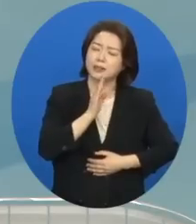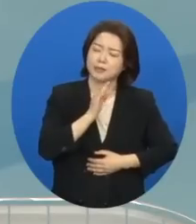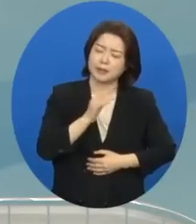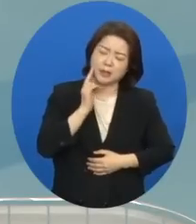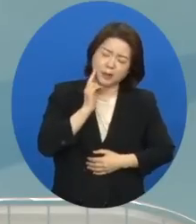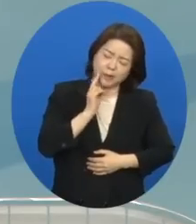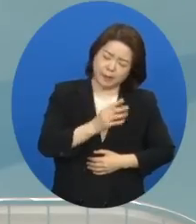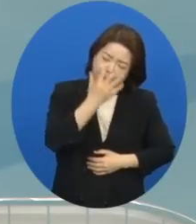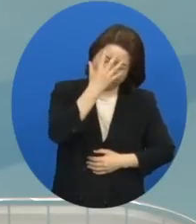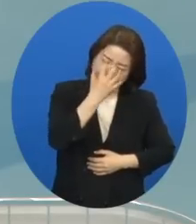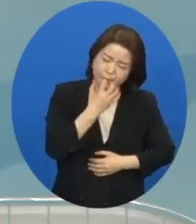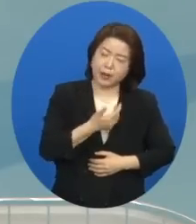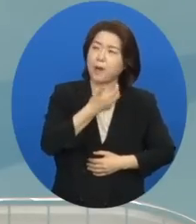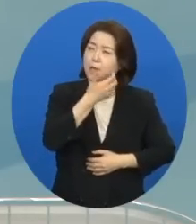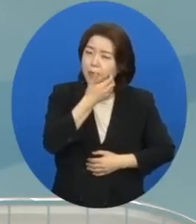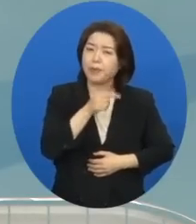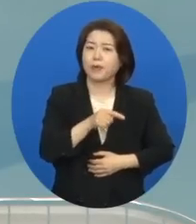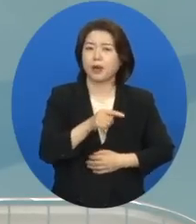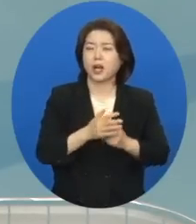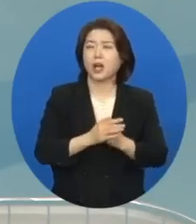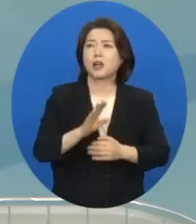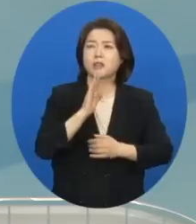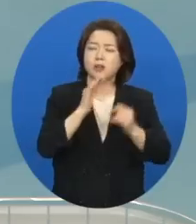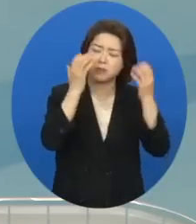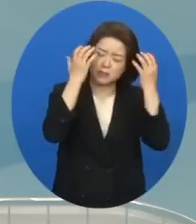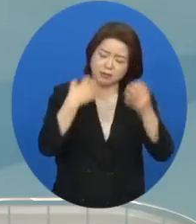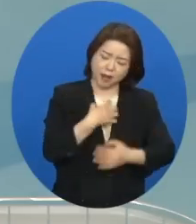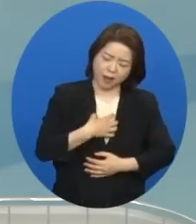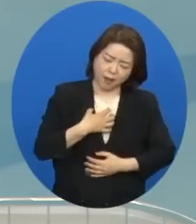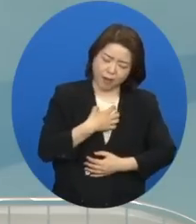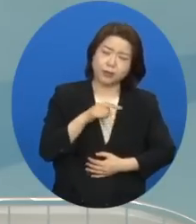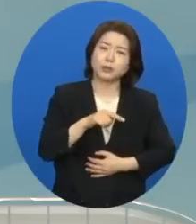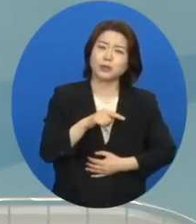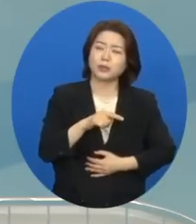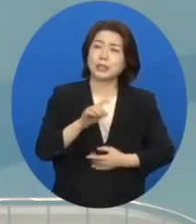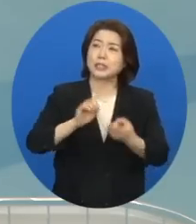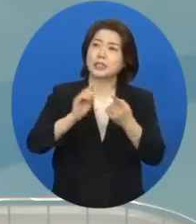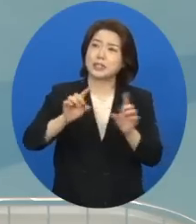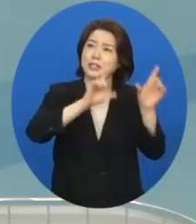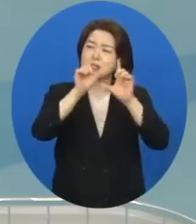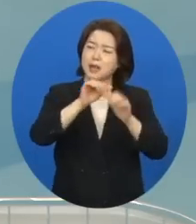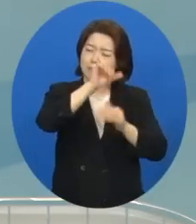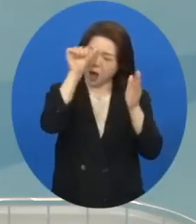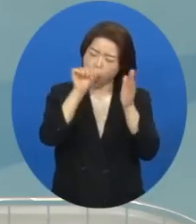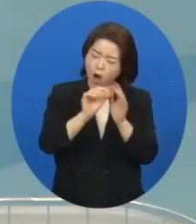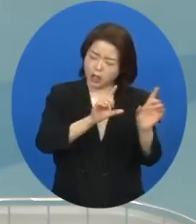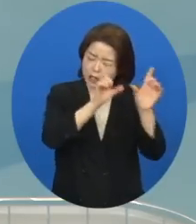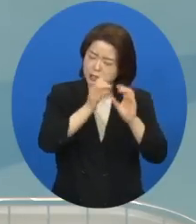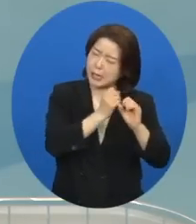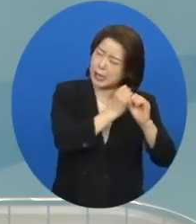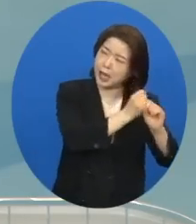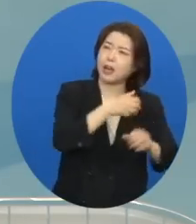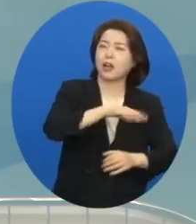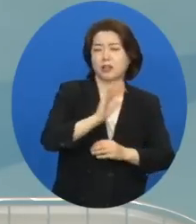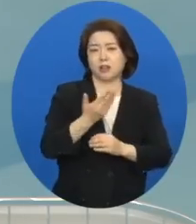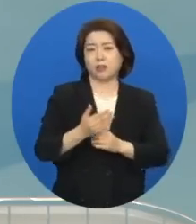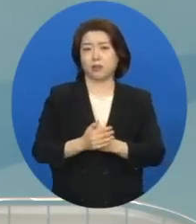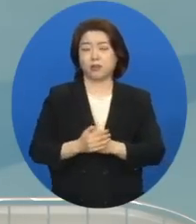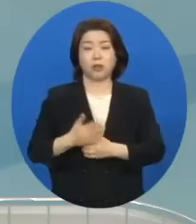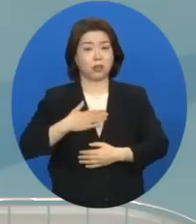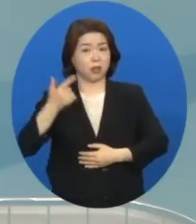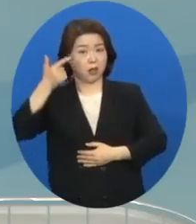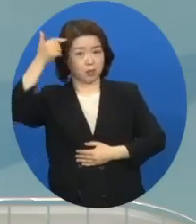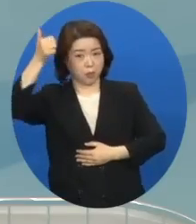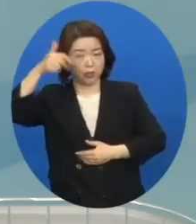처절하고 너무 부끄럽고 너무 고통스러운 이런 삶을 평생 살아야 합니다. 목사가